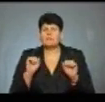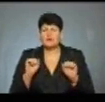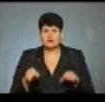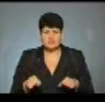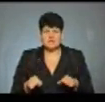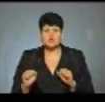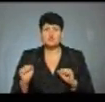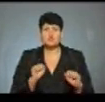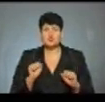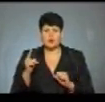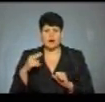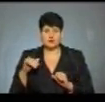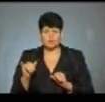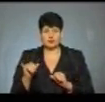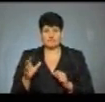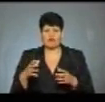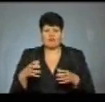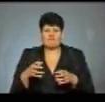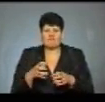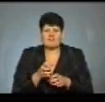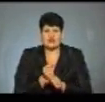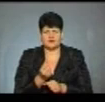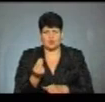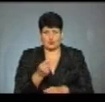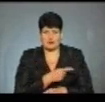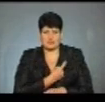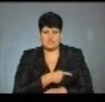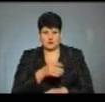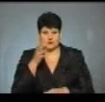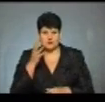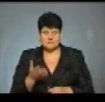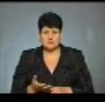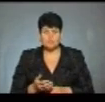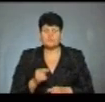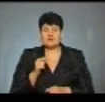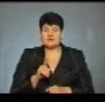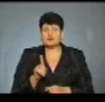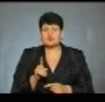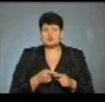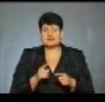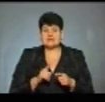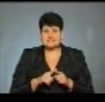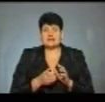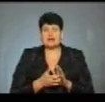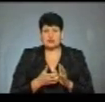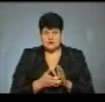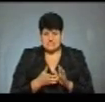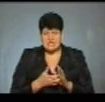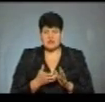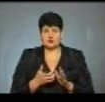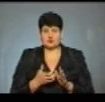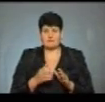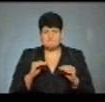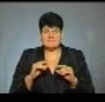з уряду, скажімо так, вичавили ці гроші на медицину і на освіту. Те, що це недостатньо